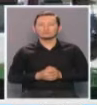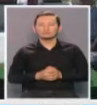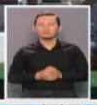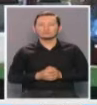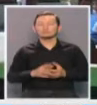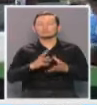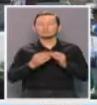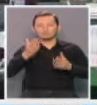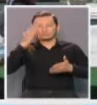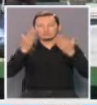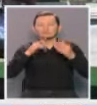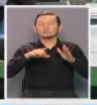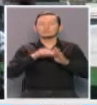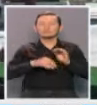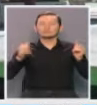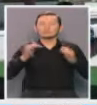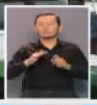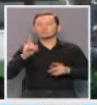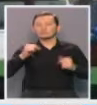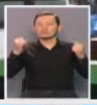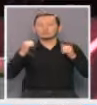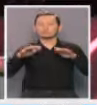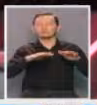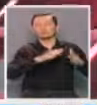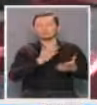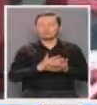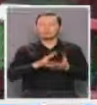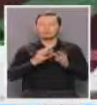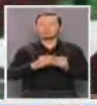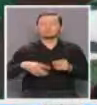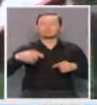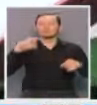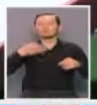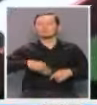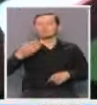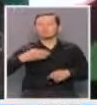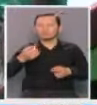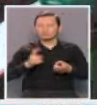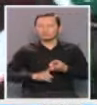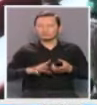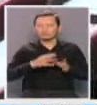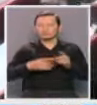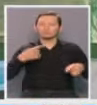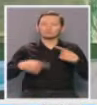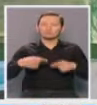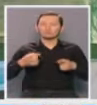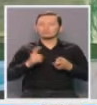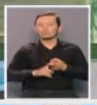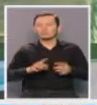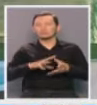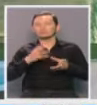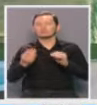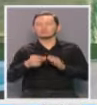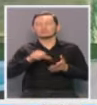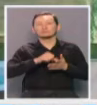В развлекательном комплексе расположены различные спортивные площадки. Корт для большого тенниса, площадки для мини-футбола и волейбола